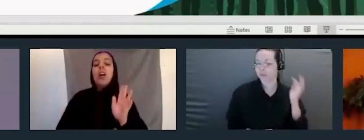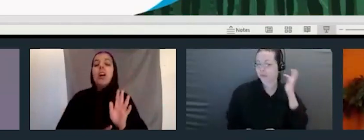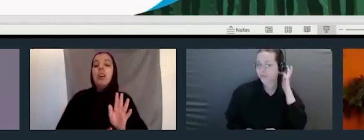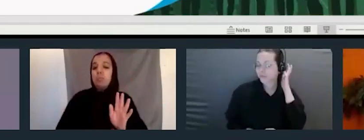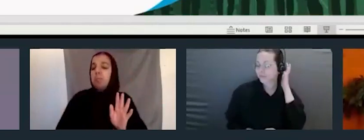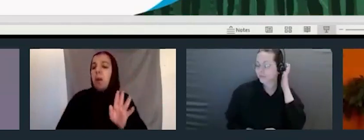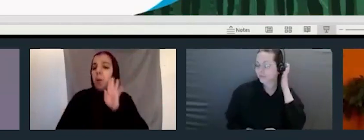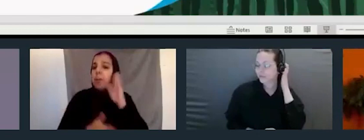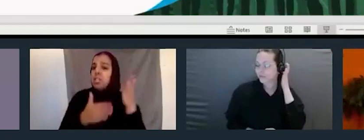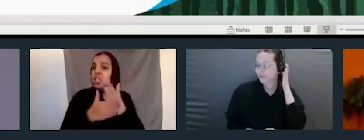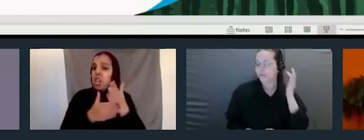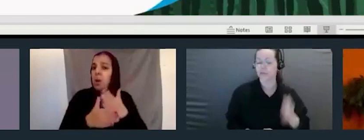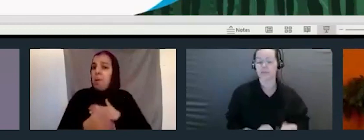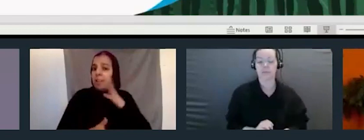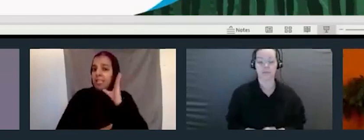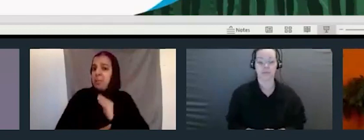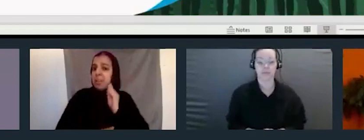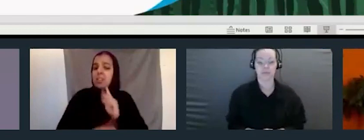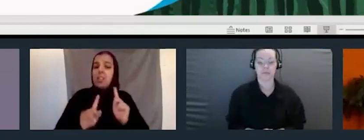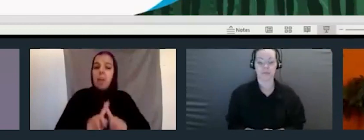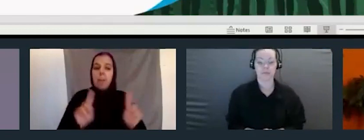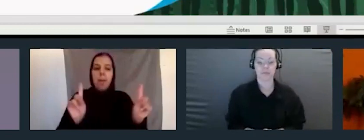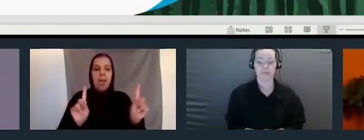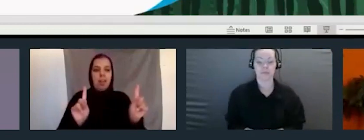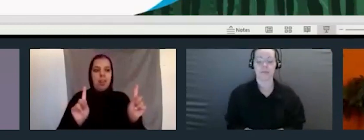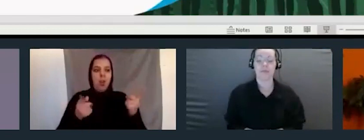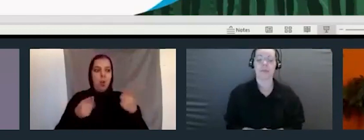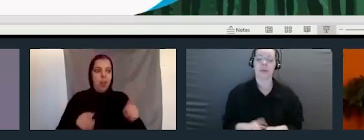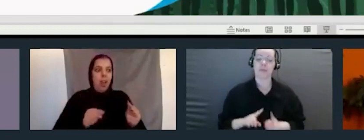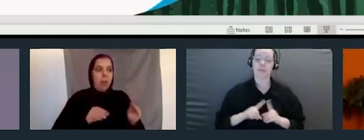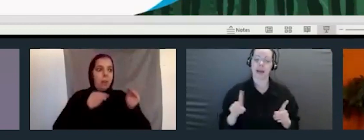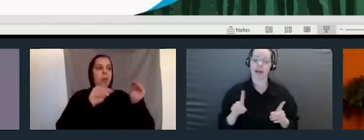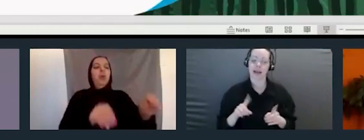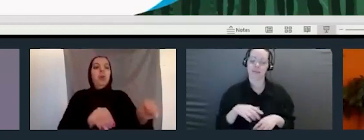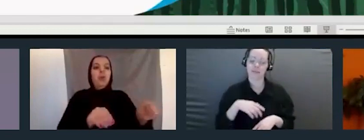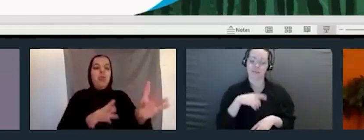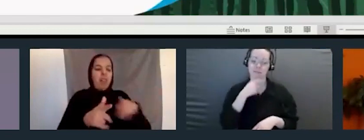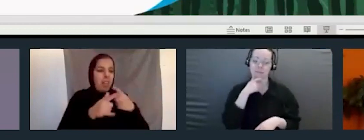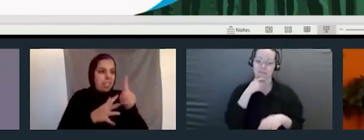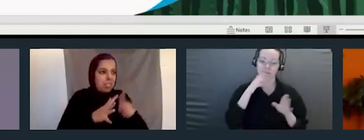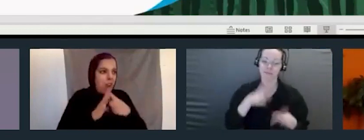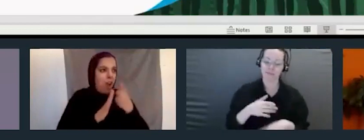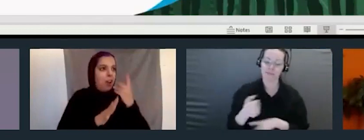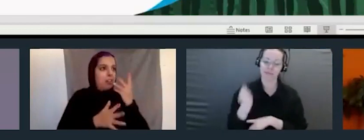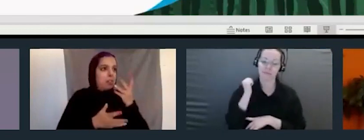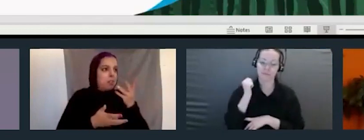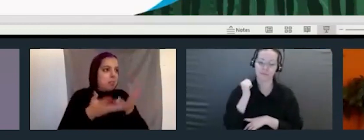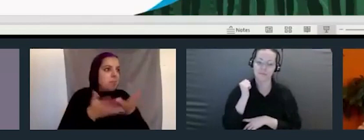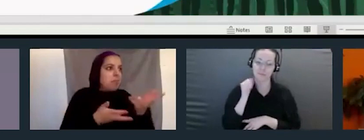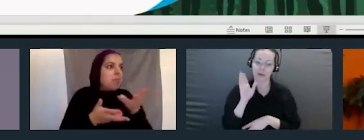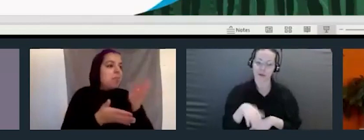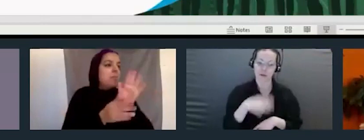plus que l'avantage, plus que l'emploi que j'ai actuellement, c'est une passion.